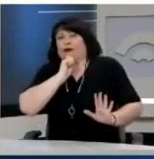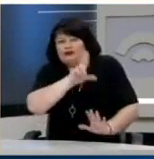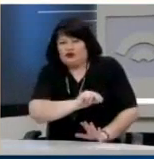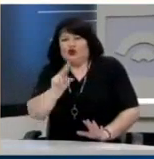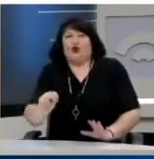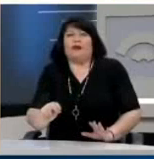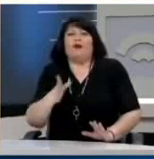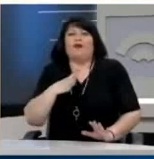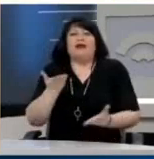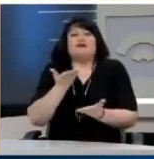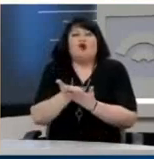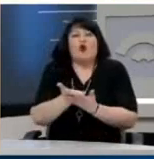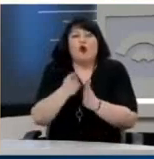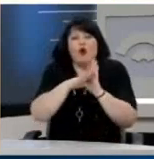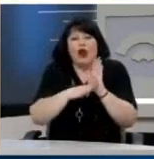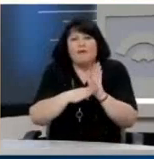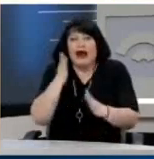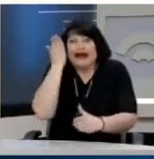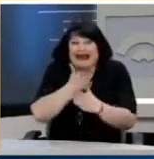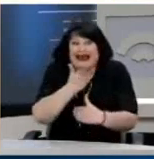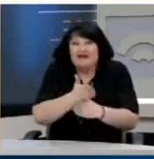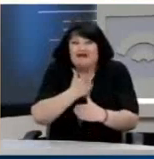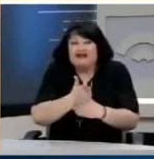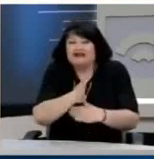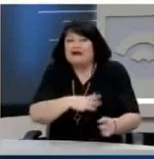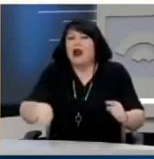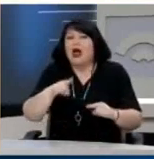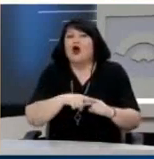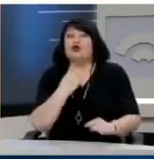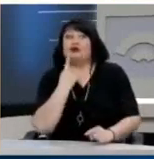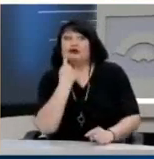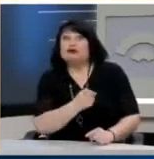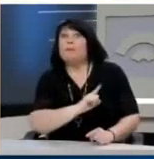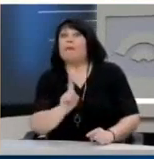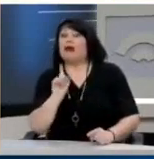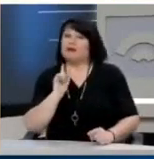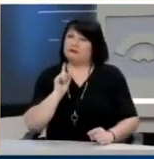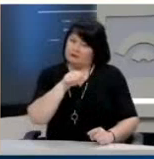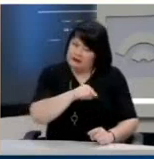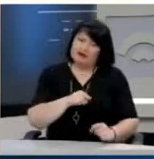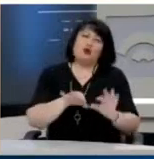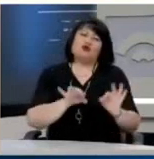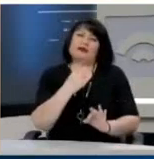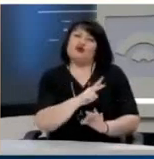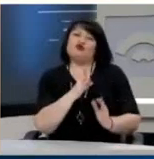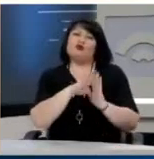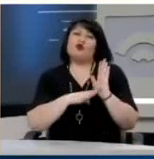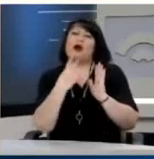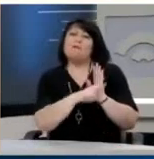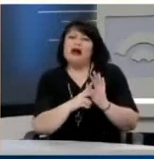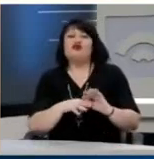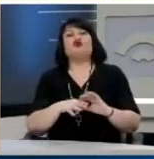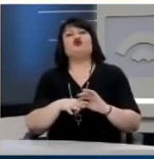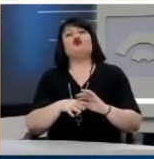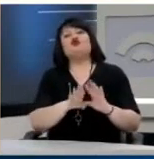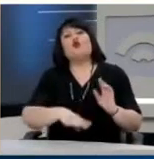τον ελληνικό λαό. Και θέλετε να το κρύψετε επειδή το σχέδιό σας τελικά και το πρόγραμμά σας το γνωρίζει ο